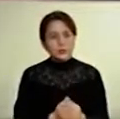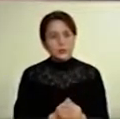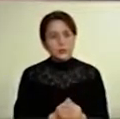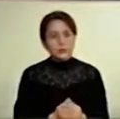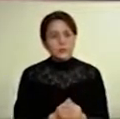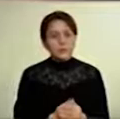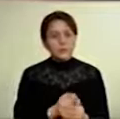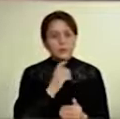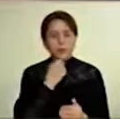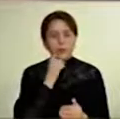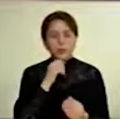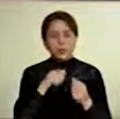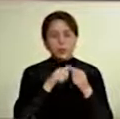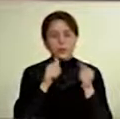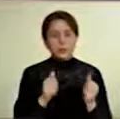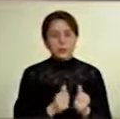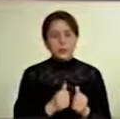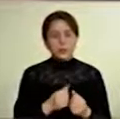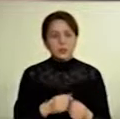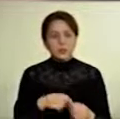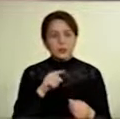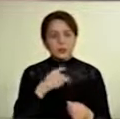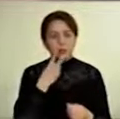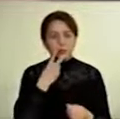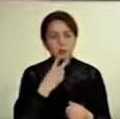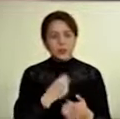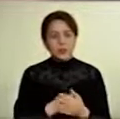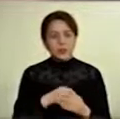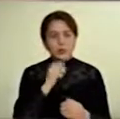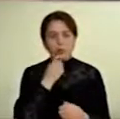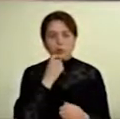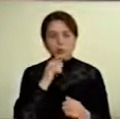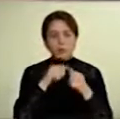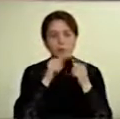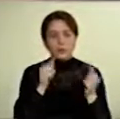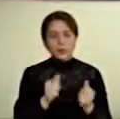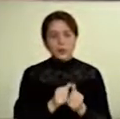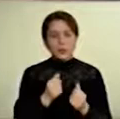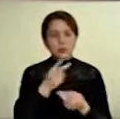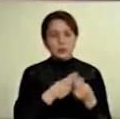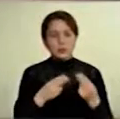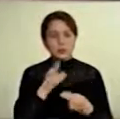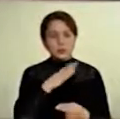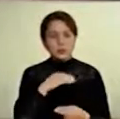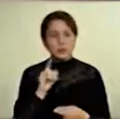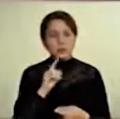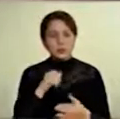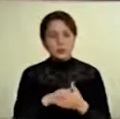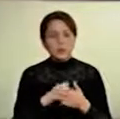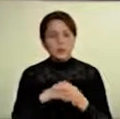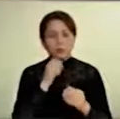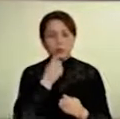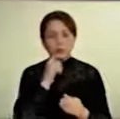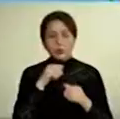Endi murakkab shakllar. Mana bu ko'rinishdagi murakkab shakllar tasvirlangan. Nima uchun murakkab